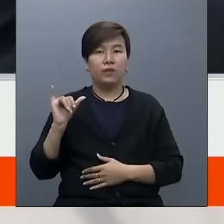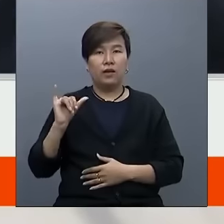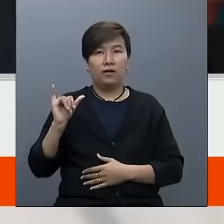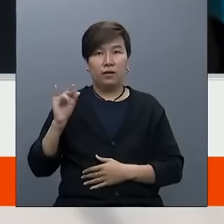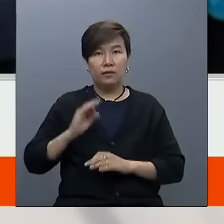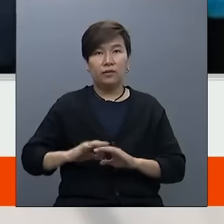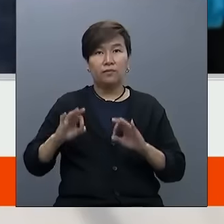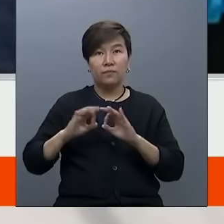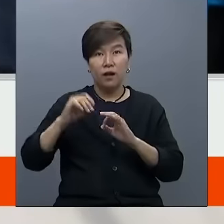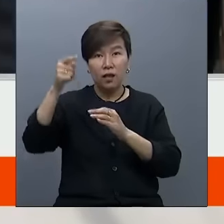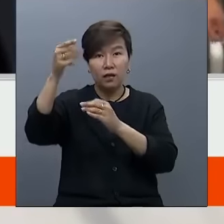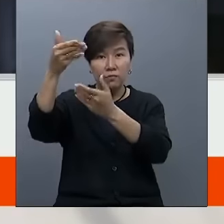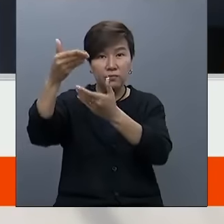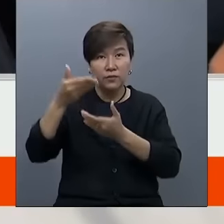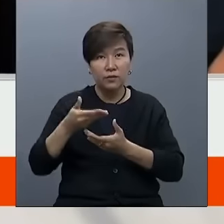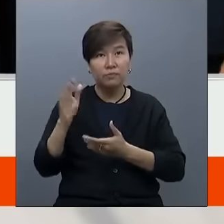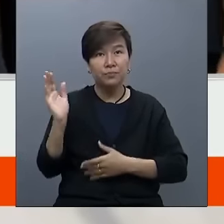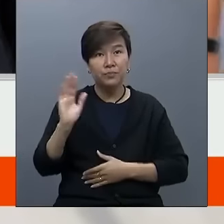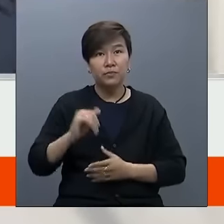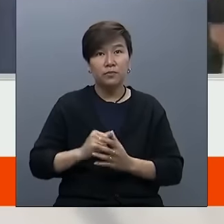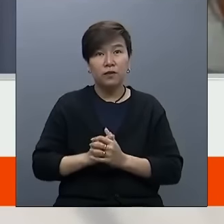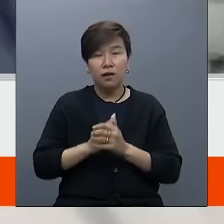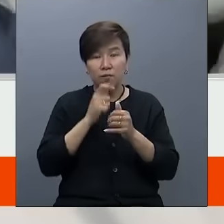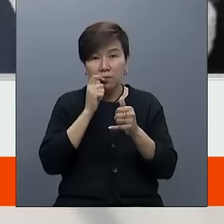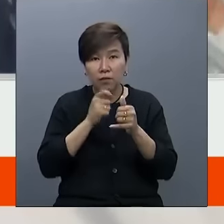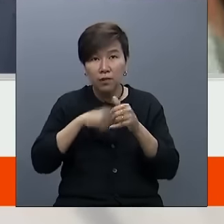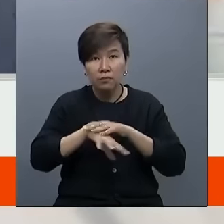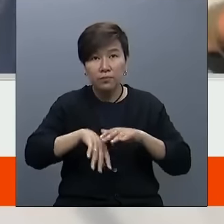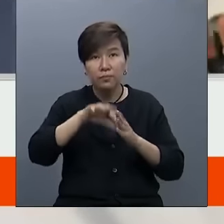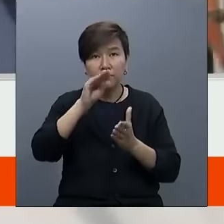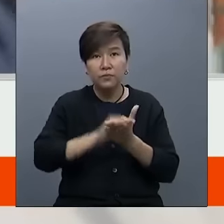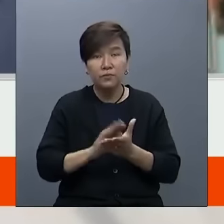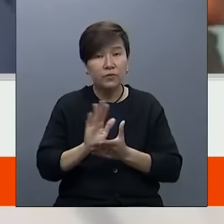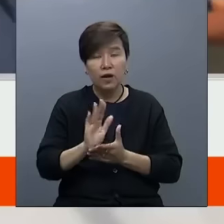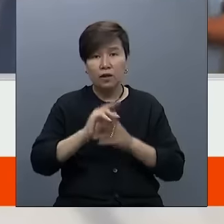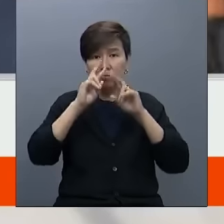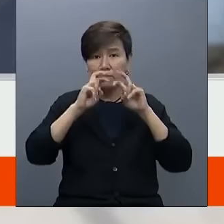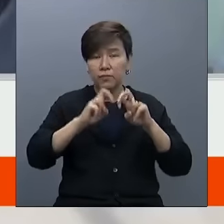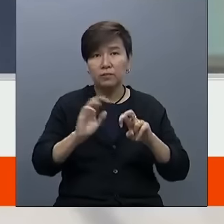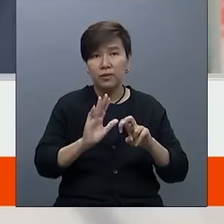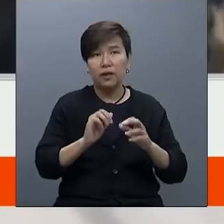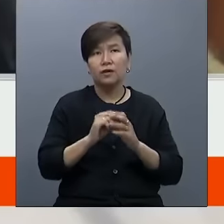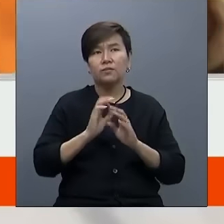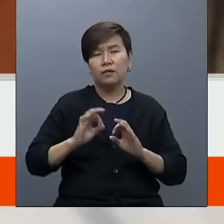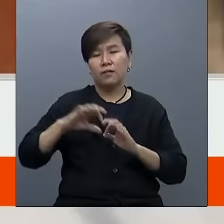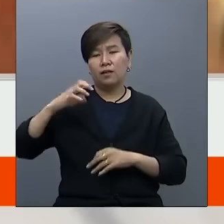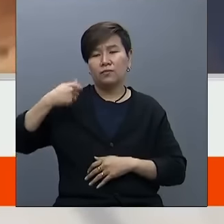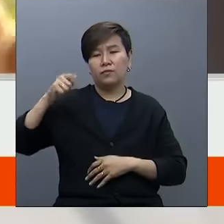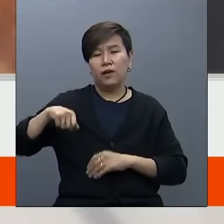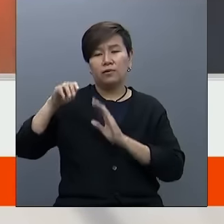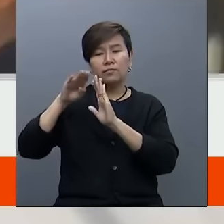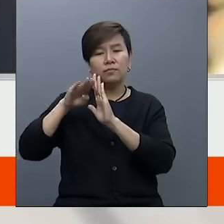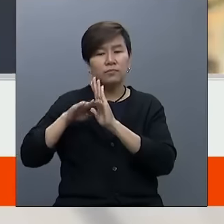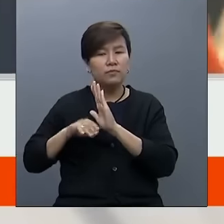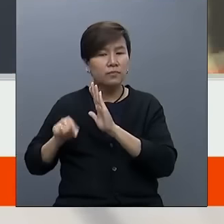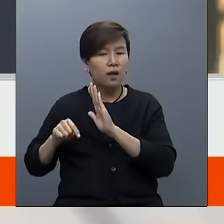การเรียกไม่ได้ต้องการเรียกมาเพื่อจะไต่สวนม ู ลฟ้องหรือพิจารณาอันนั้นเป็นเรื่องกระบวนการในชั้นศาลศาลไม่ได้เรียกมาตรงนั้นแล้วใครอย